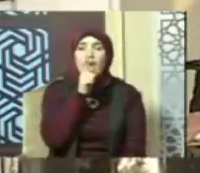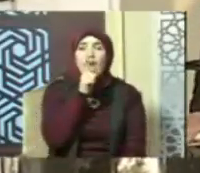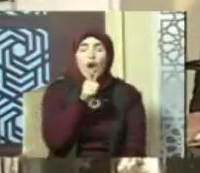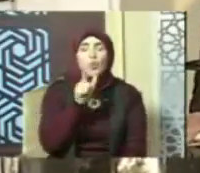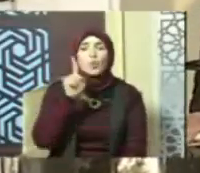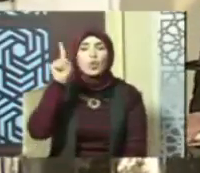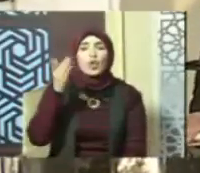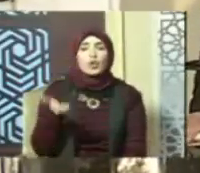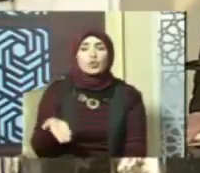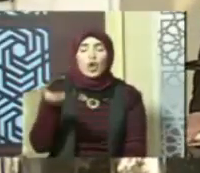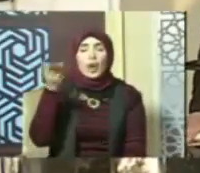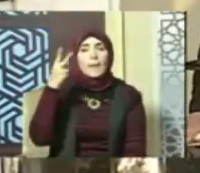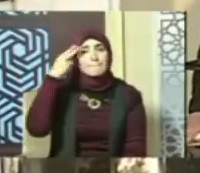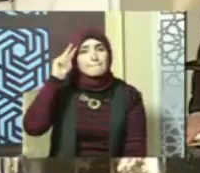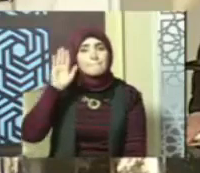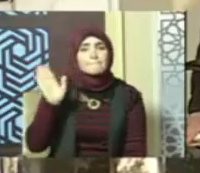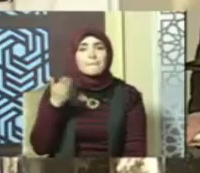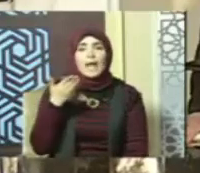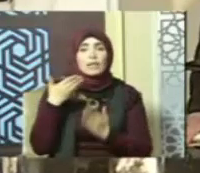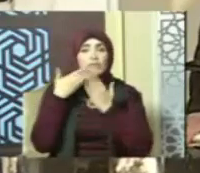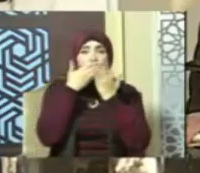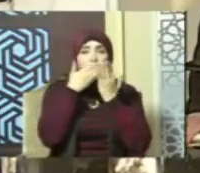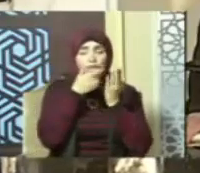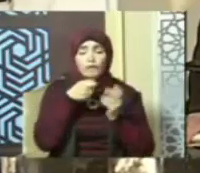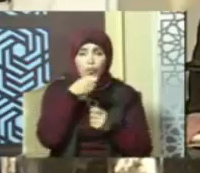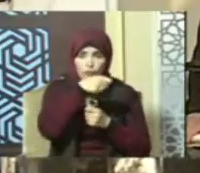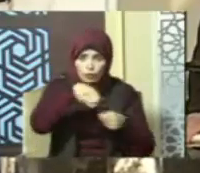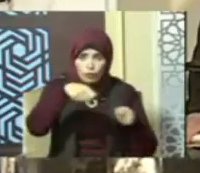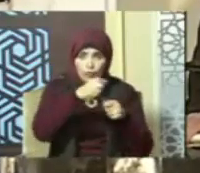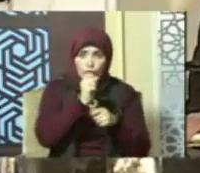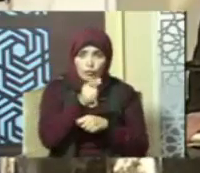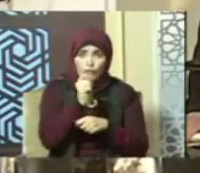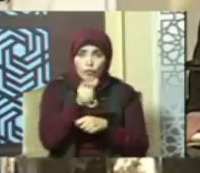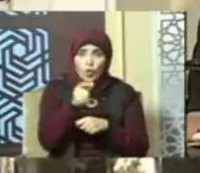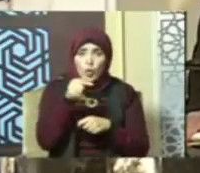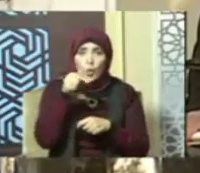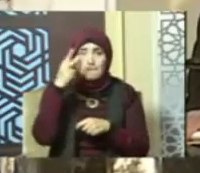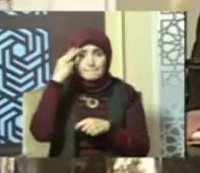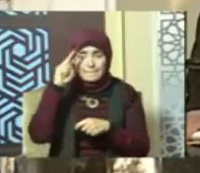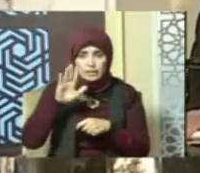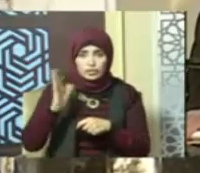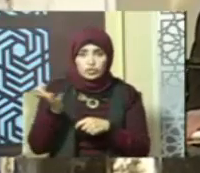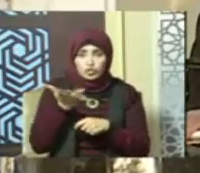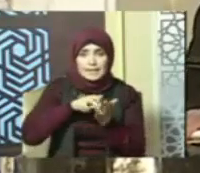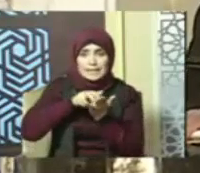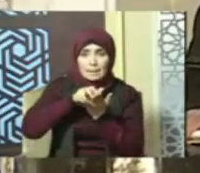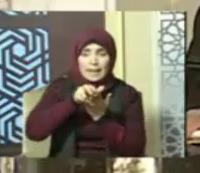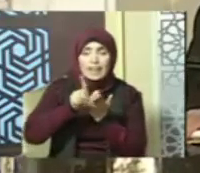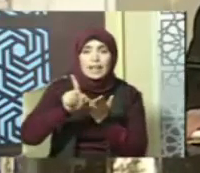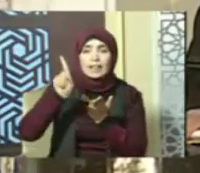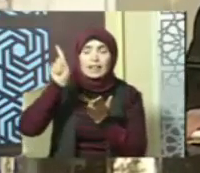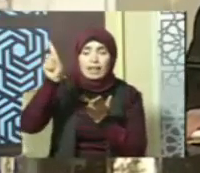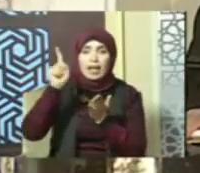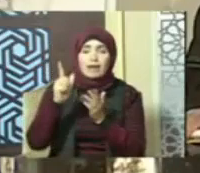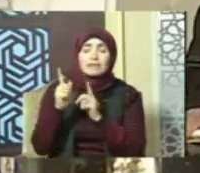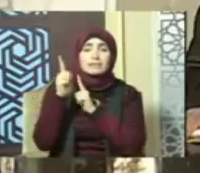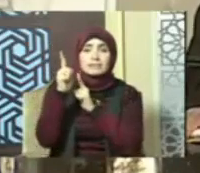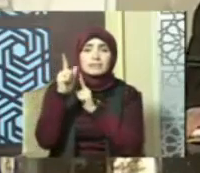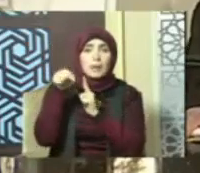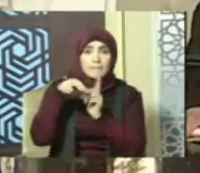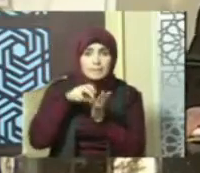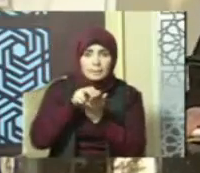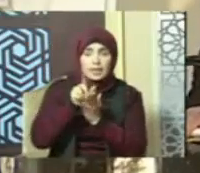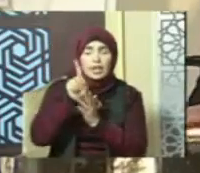وما تنفقوا من شيء في سبيل الله بعد هذه الجملة يوفى إليكم وأنتم